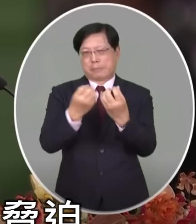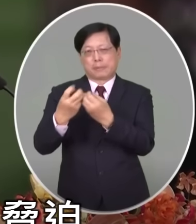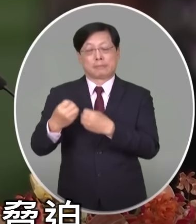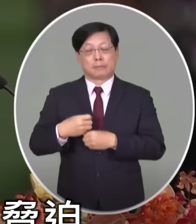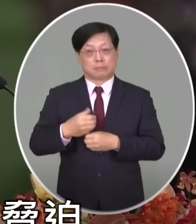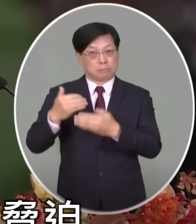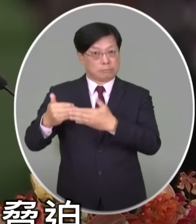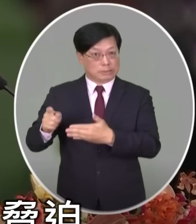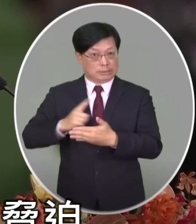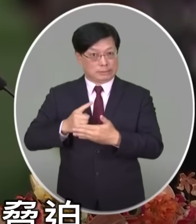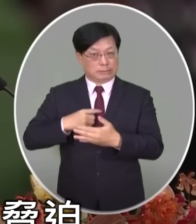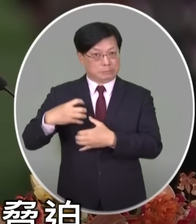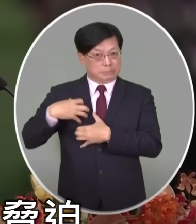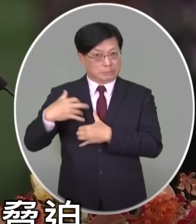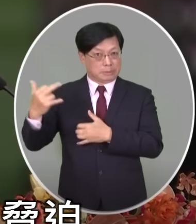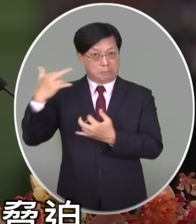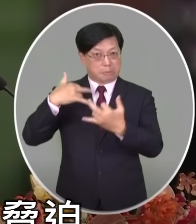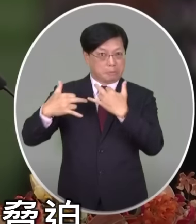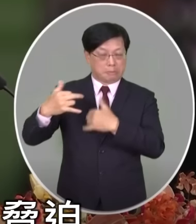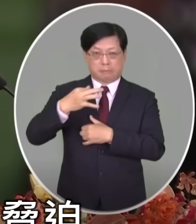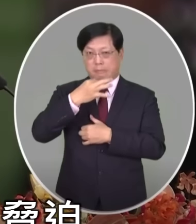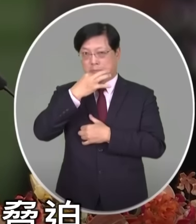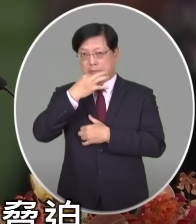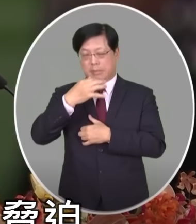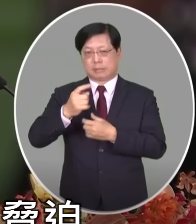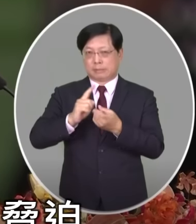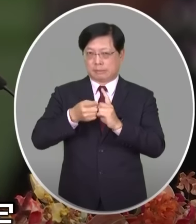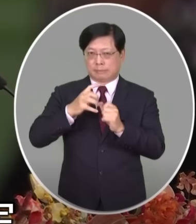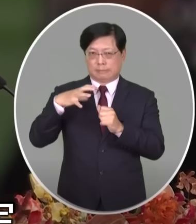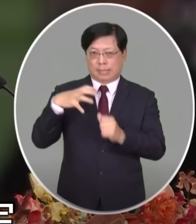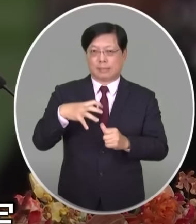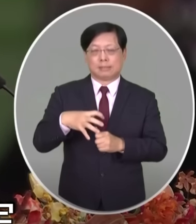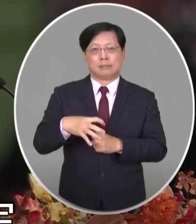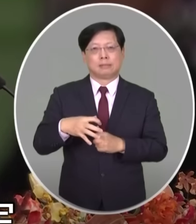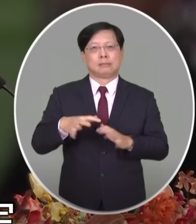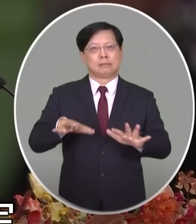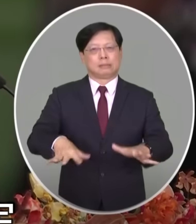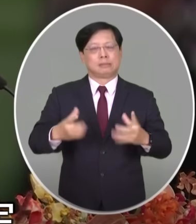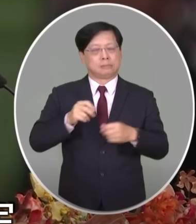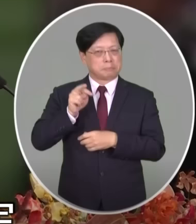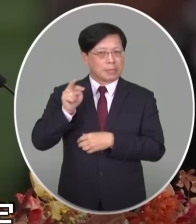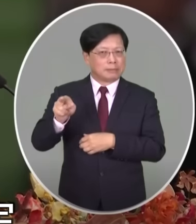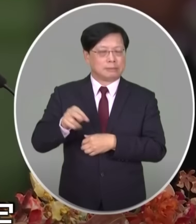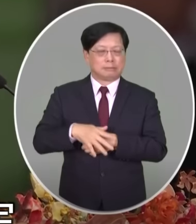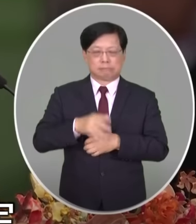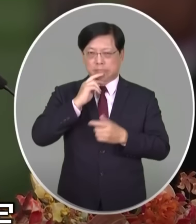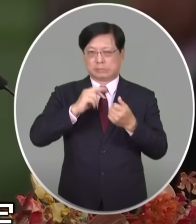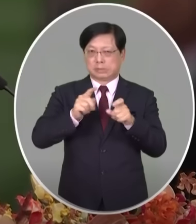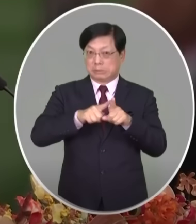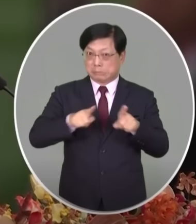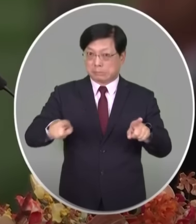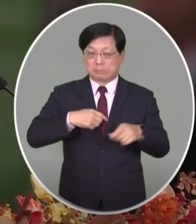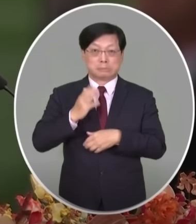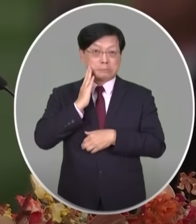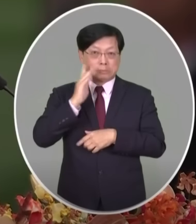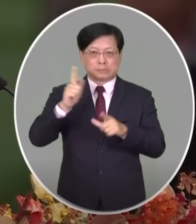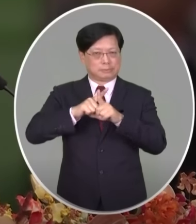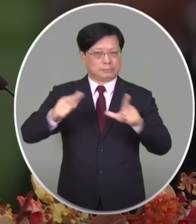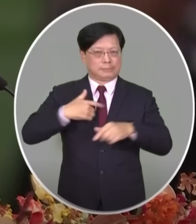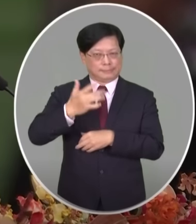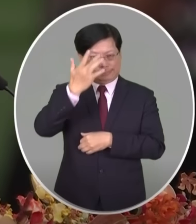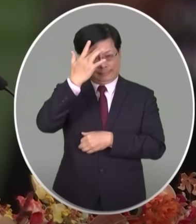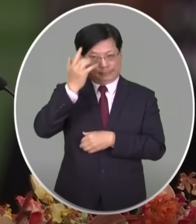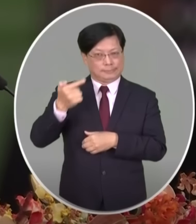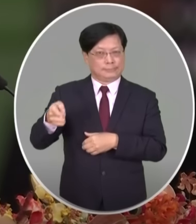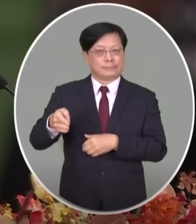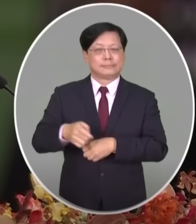事行动以及灰色胁迫，也被视为全球和平稳定最大的战略